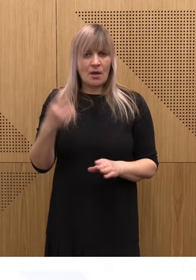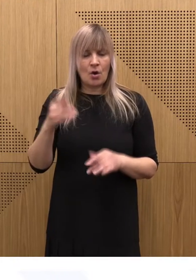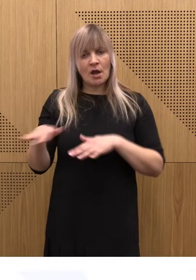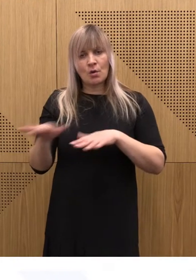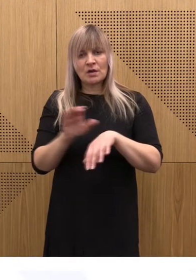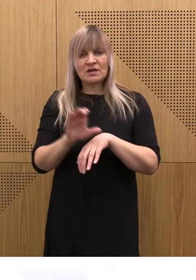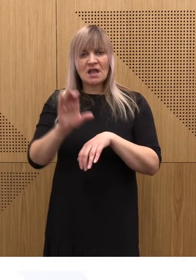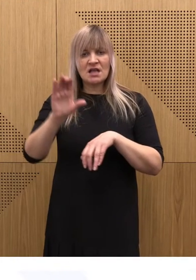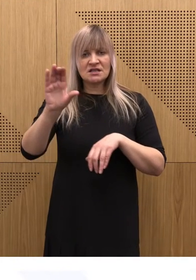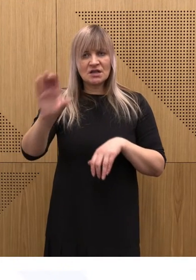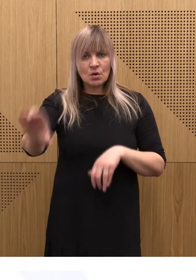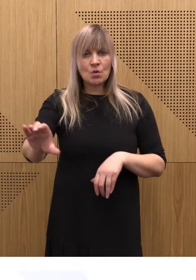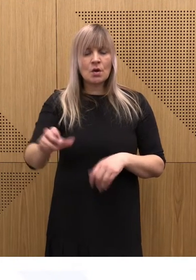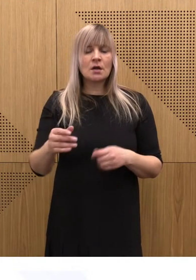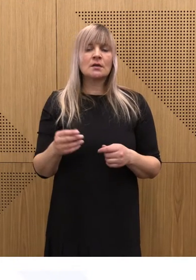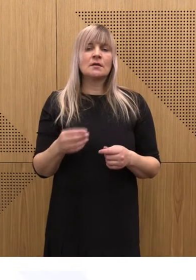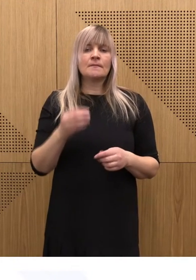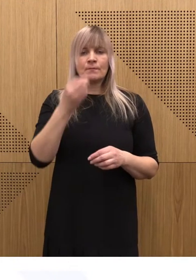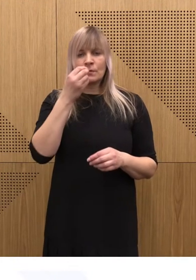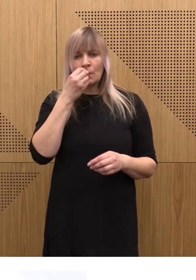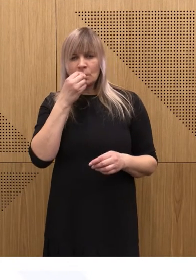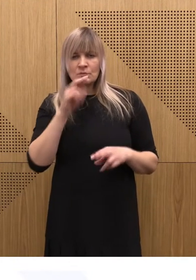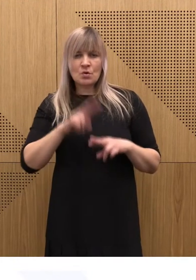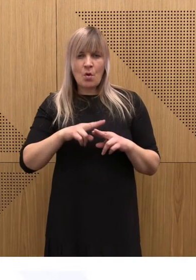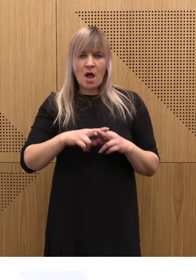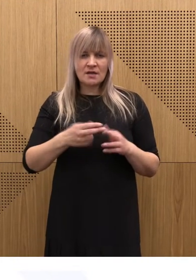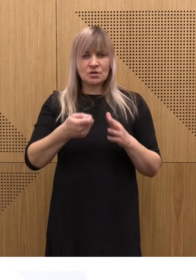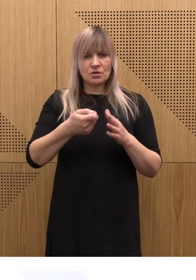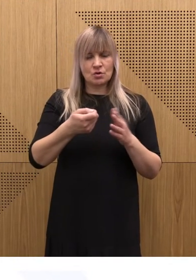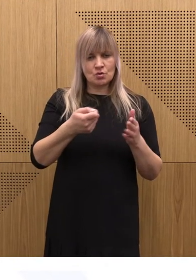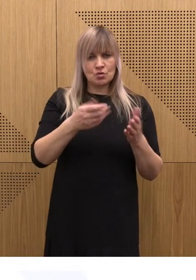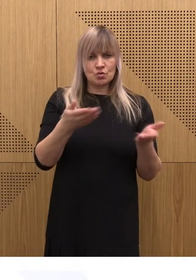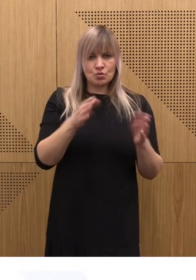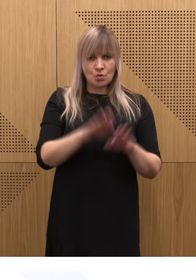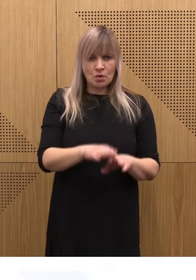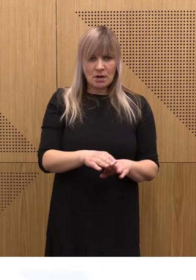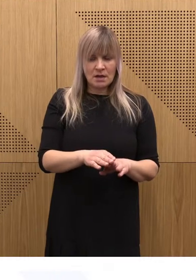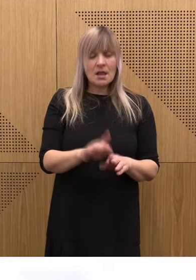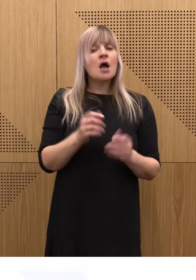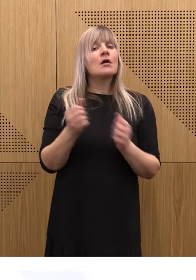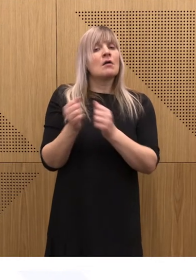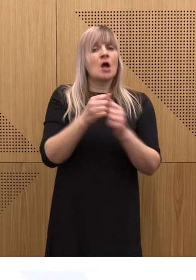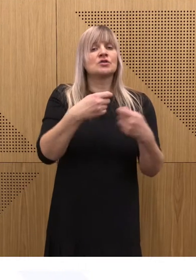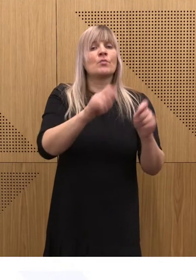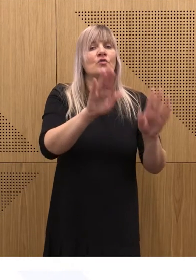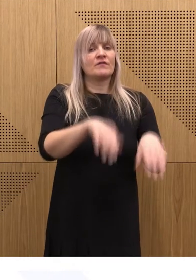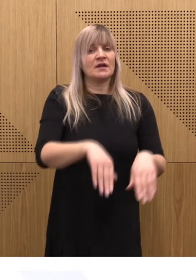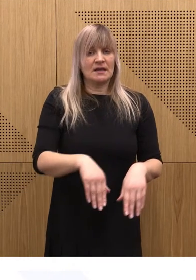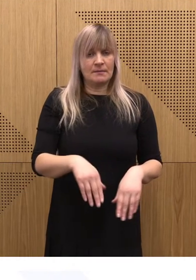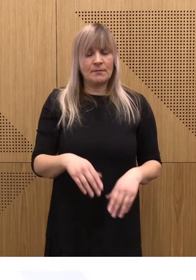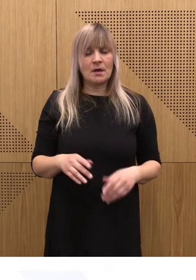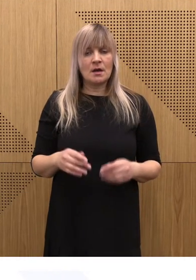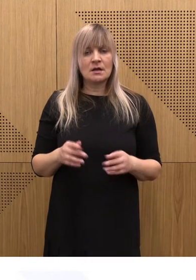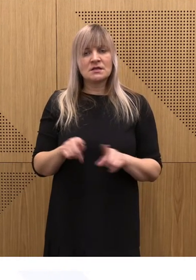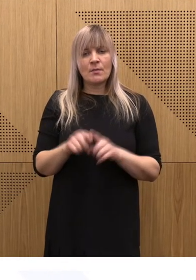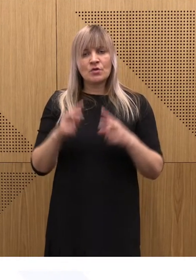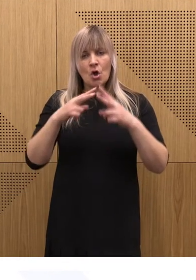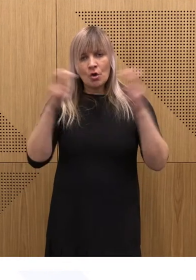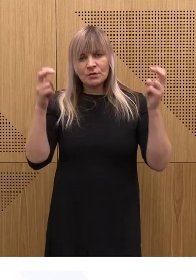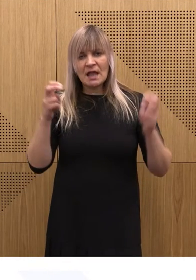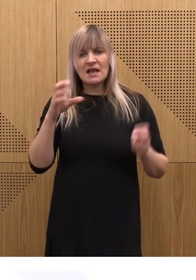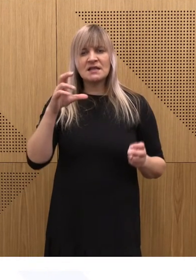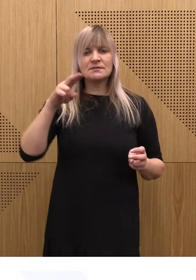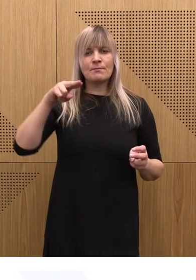lükata, sulgeda toitlustamiskohad, välja arvatud siis kaasamüük. Samuti sulgeda hotellid, spaad,